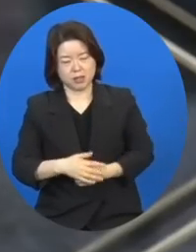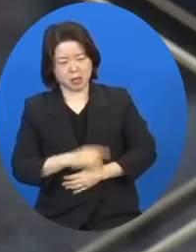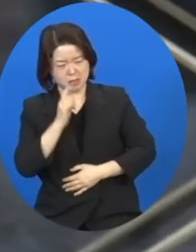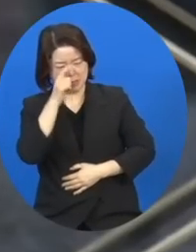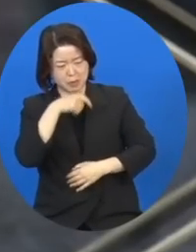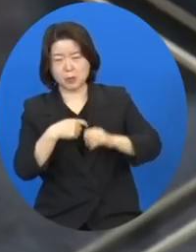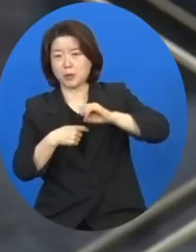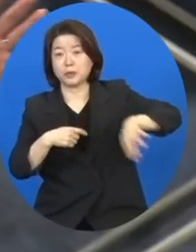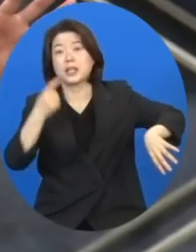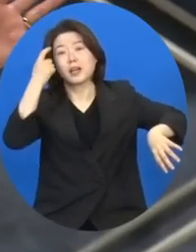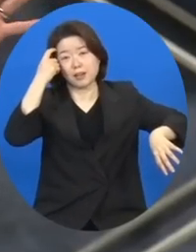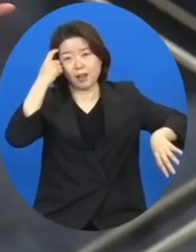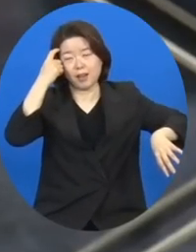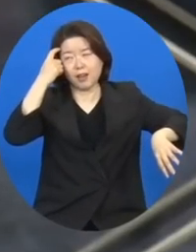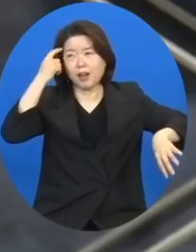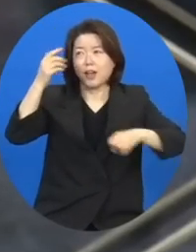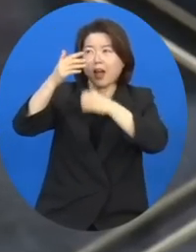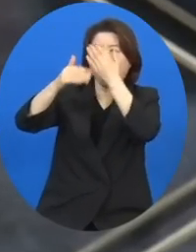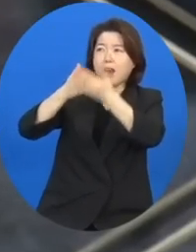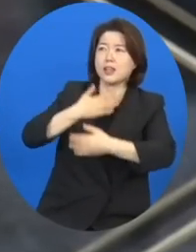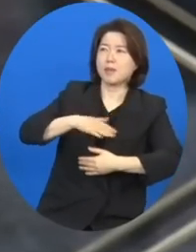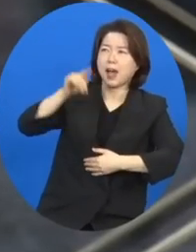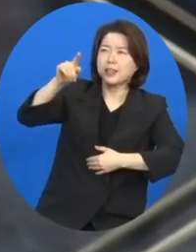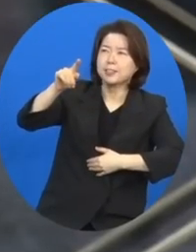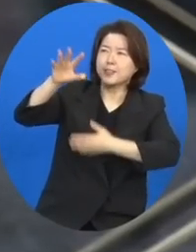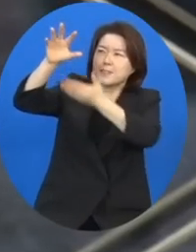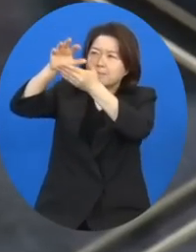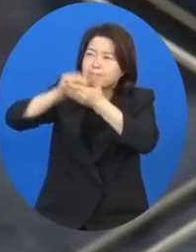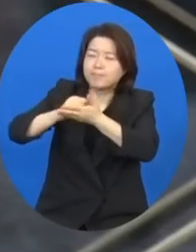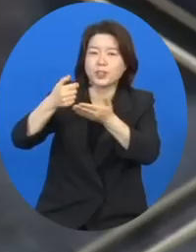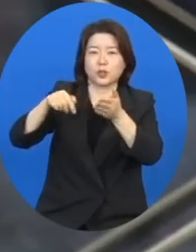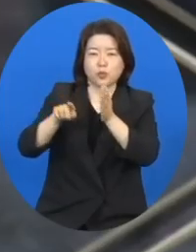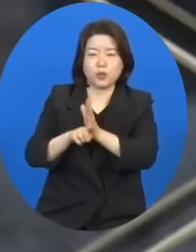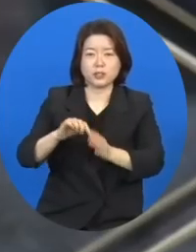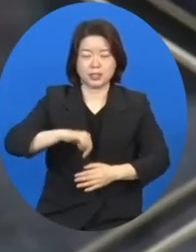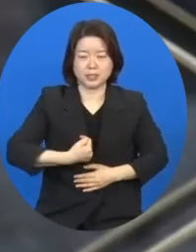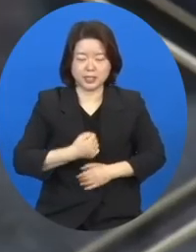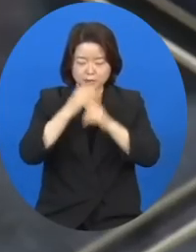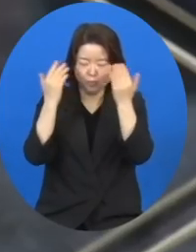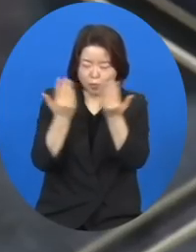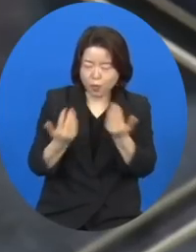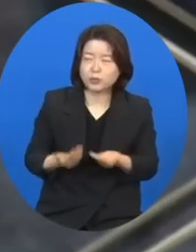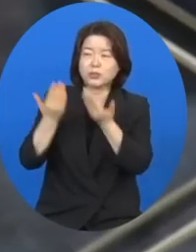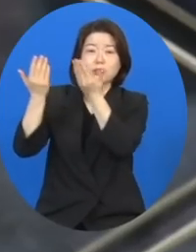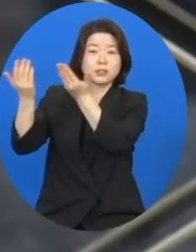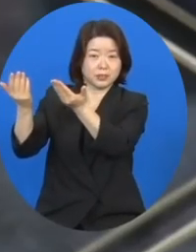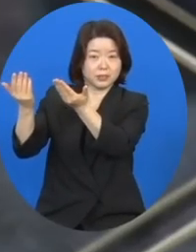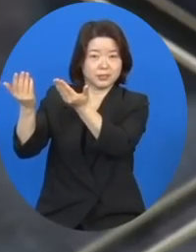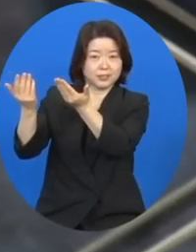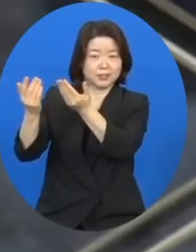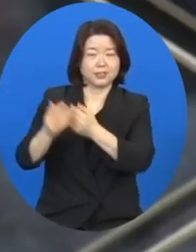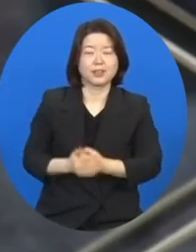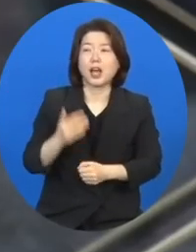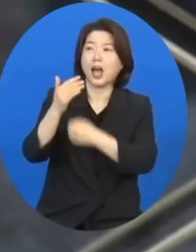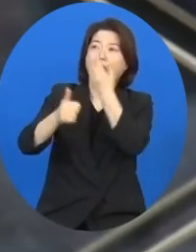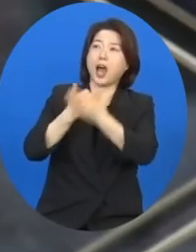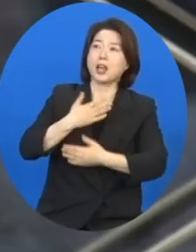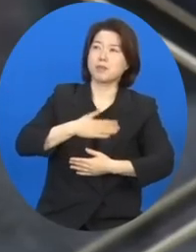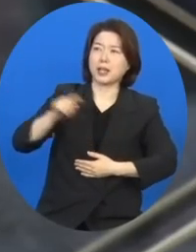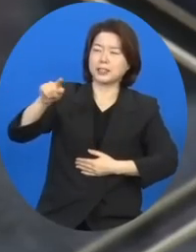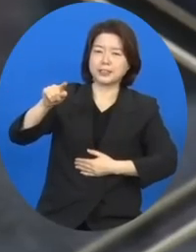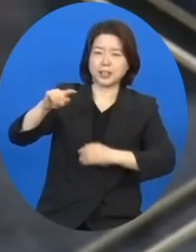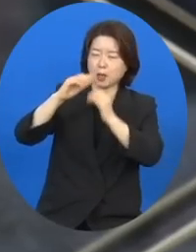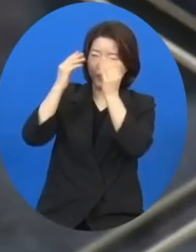버리고 그분을 아는 지식을 얻고자 자신은 모든 것을 헌신했다는 거예요. 왜냐하면 그분을 아는 것이 전부이기